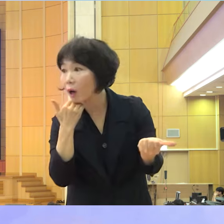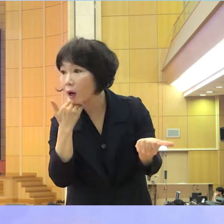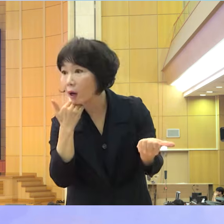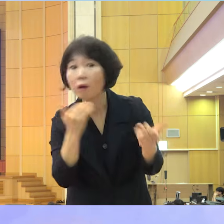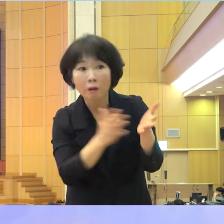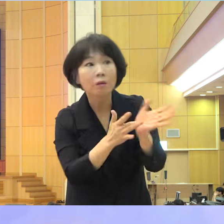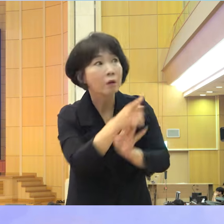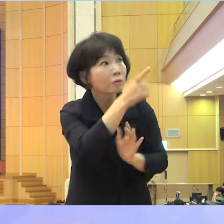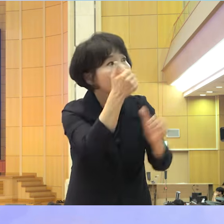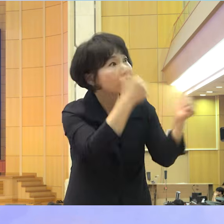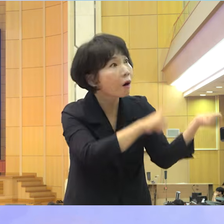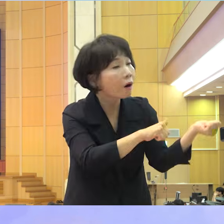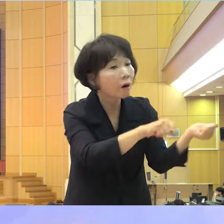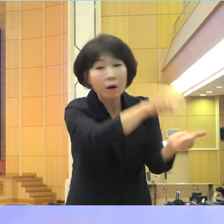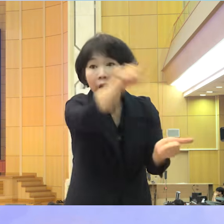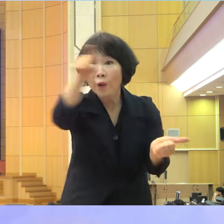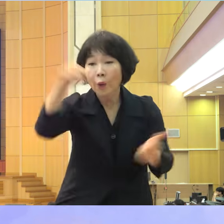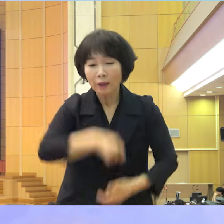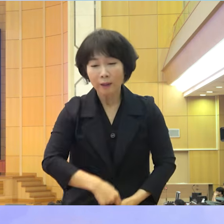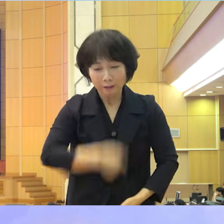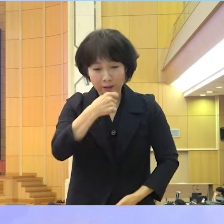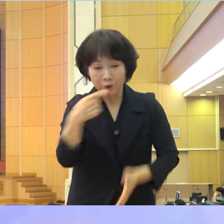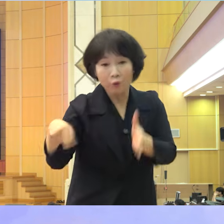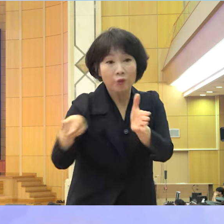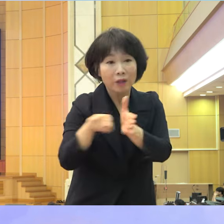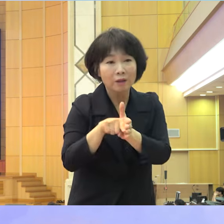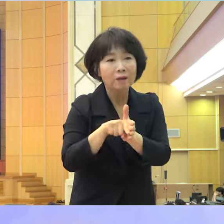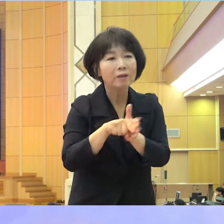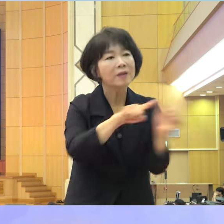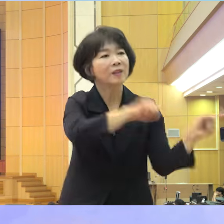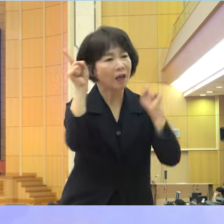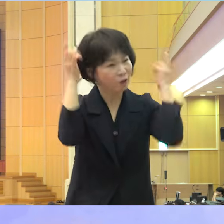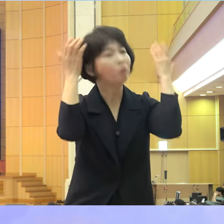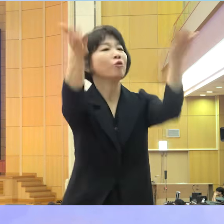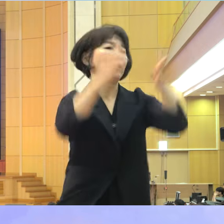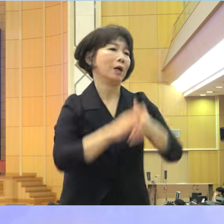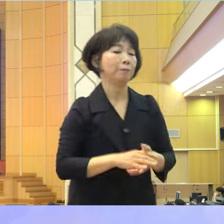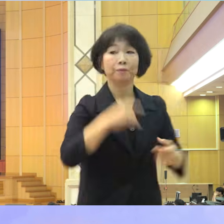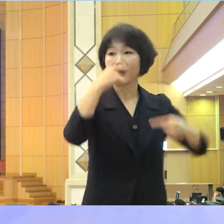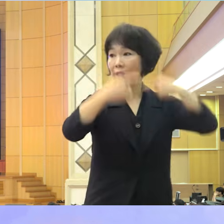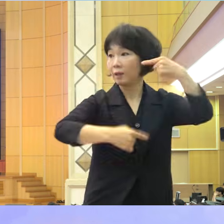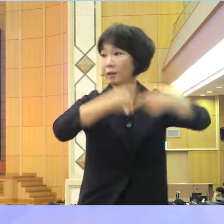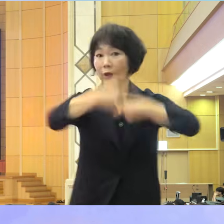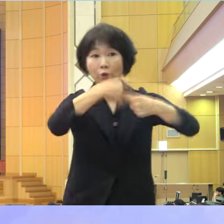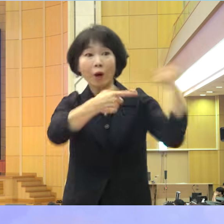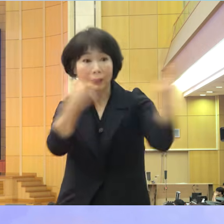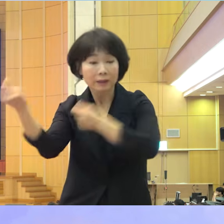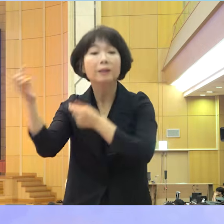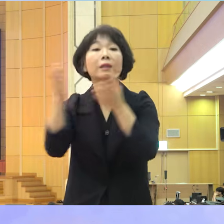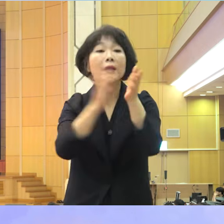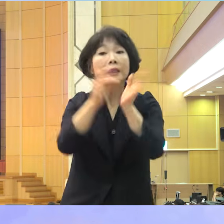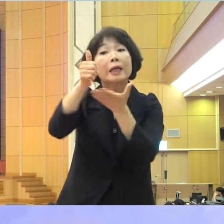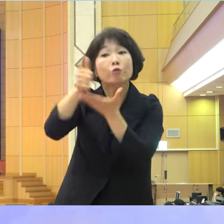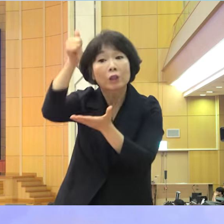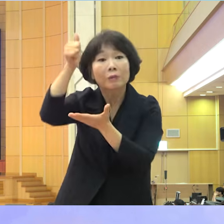죽고 의에 대하여 살게 하려 하심이라. 따라합시다. 예수님이